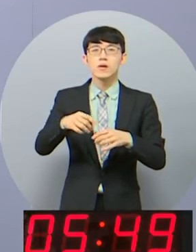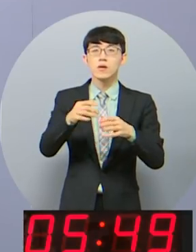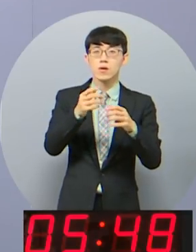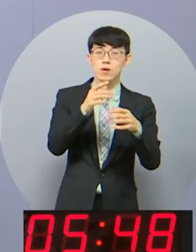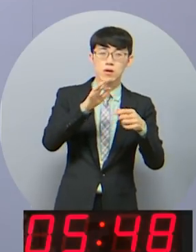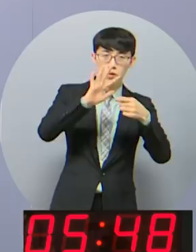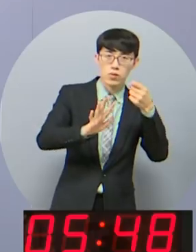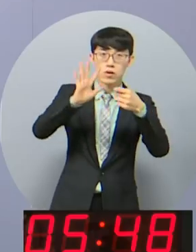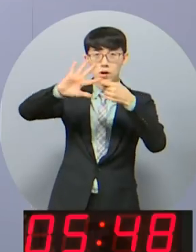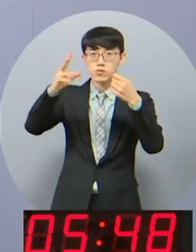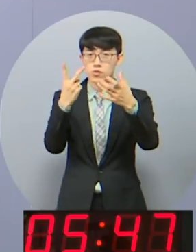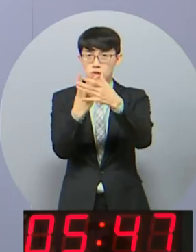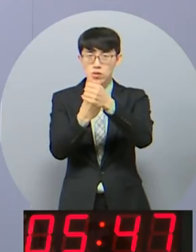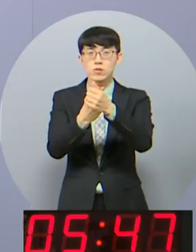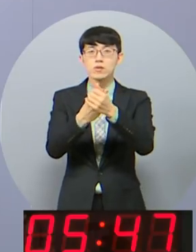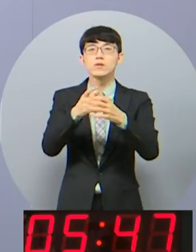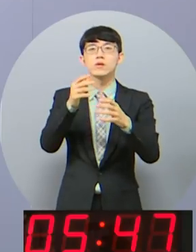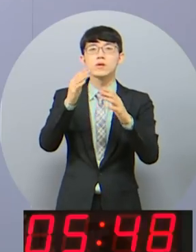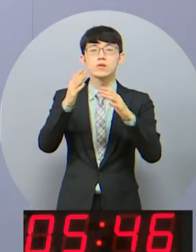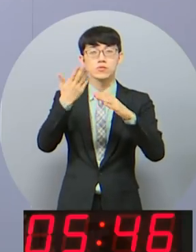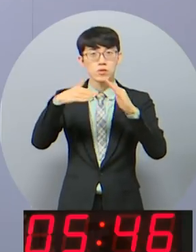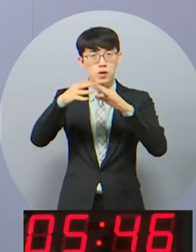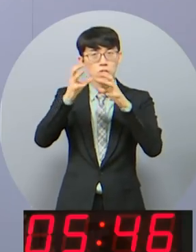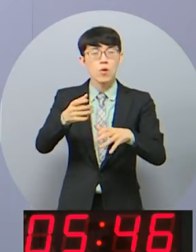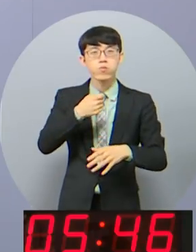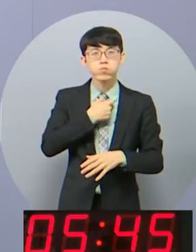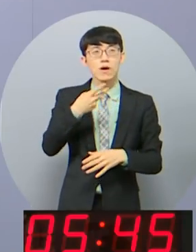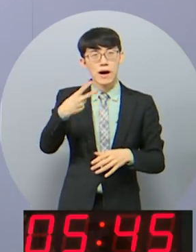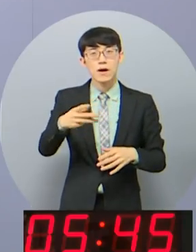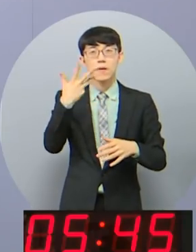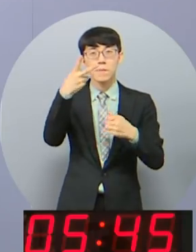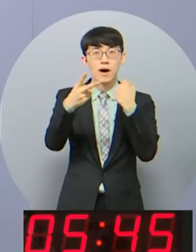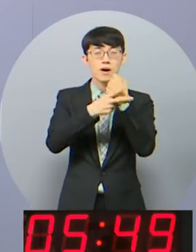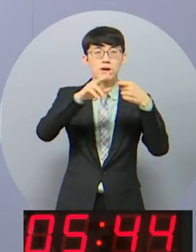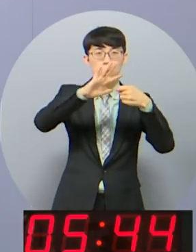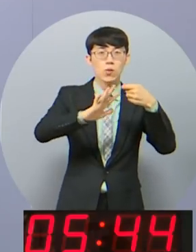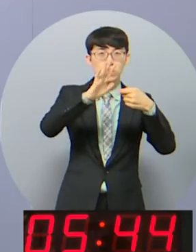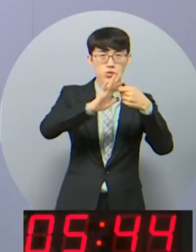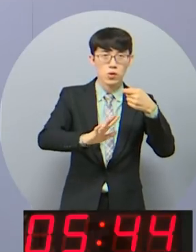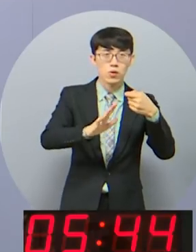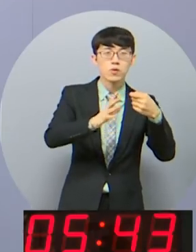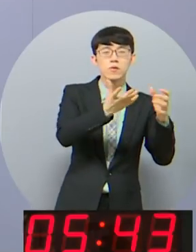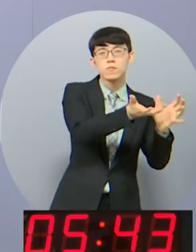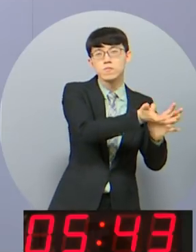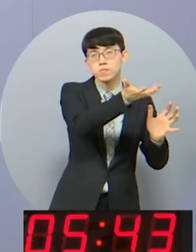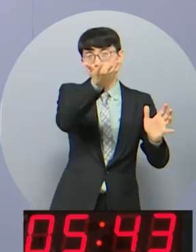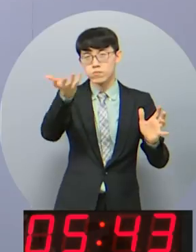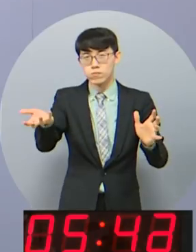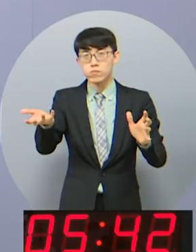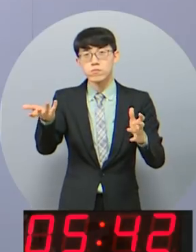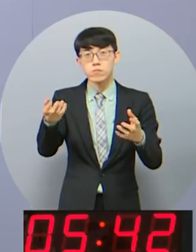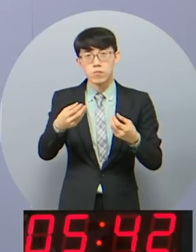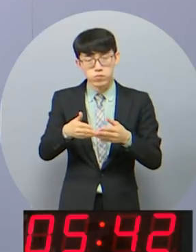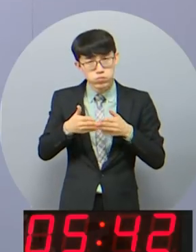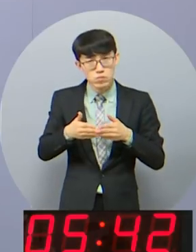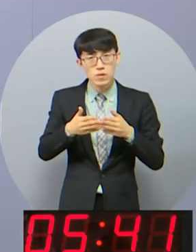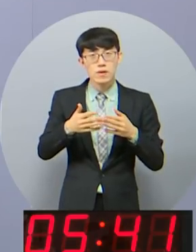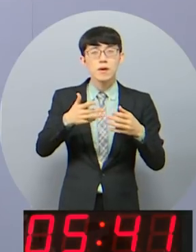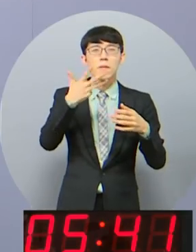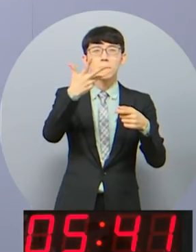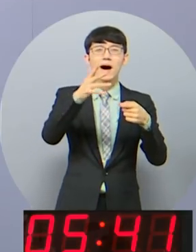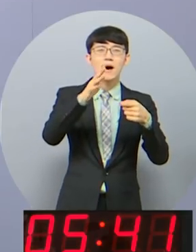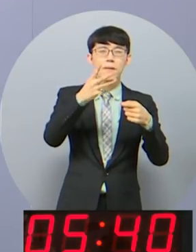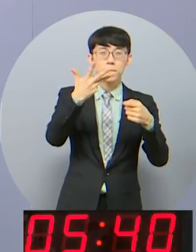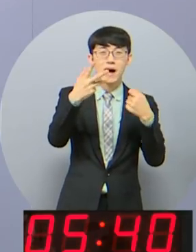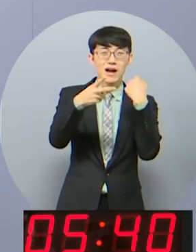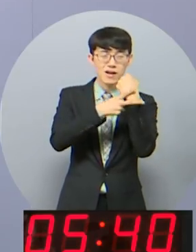中的这个迁校的问题。巴黎国中是巴黎区最高学府，乡亲们期待巴黎能有一所自己的高